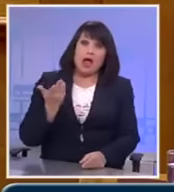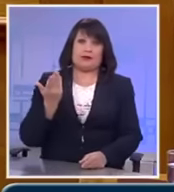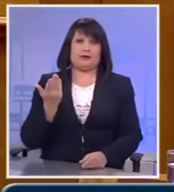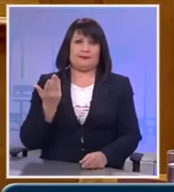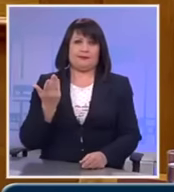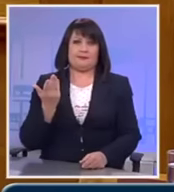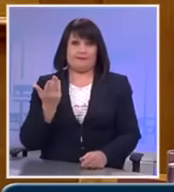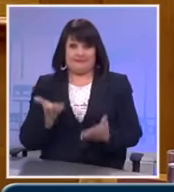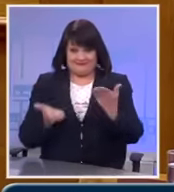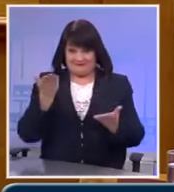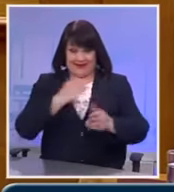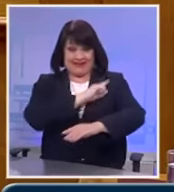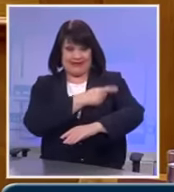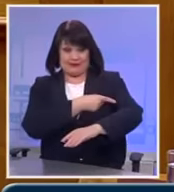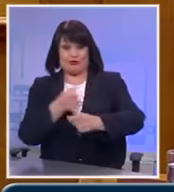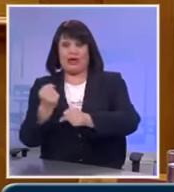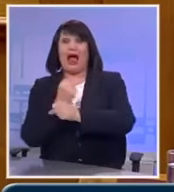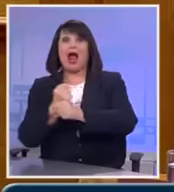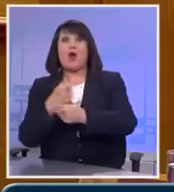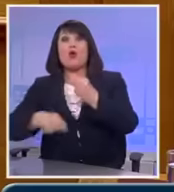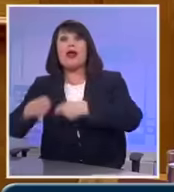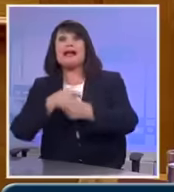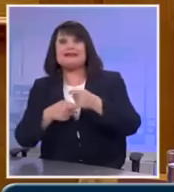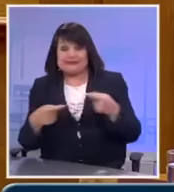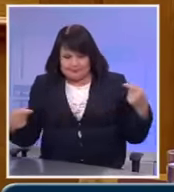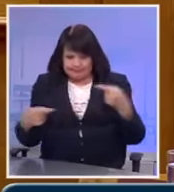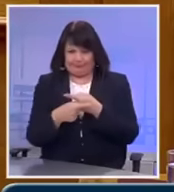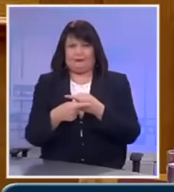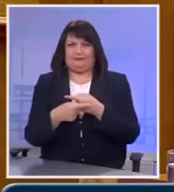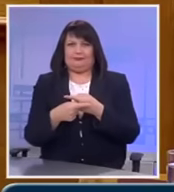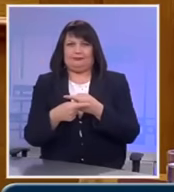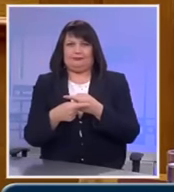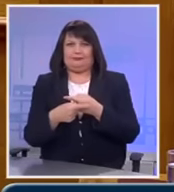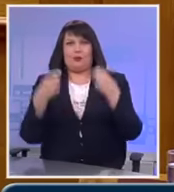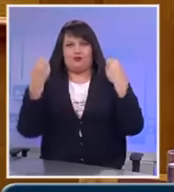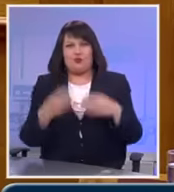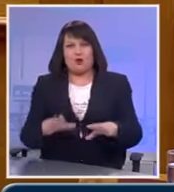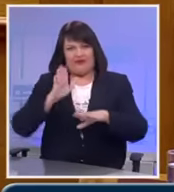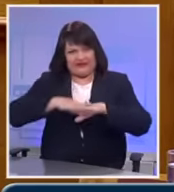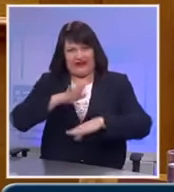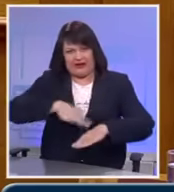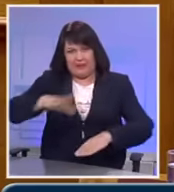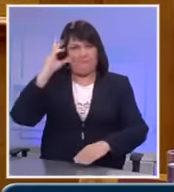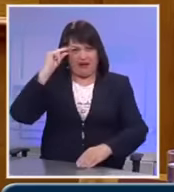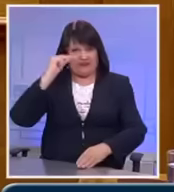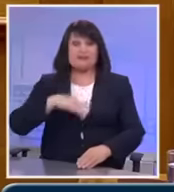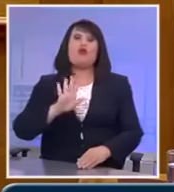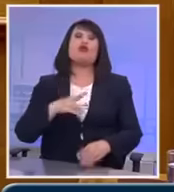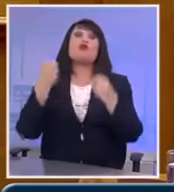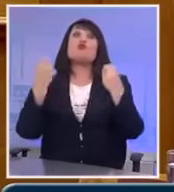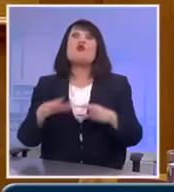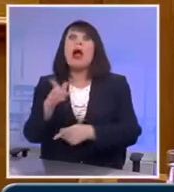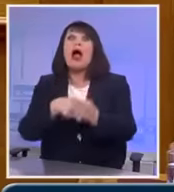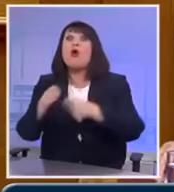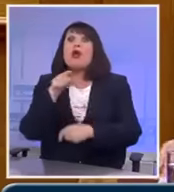αναντιστοιχία δεξιοτήτων και αγοράς αυτό δεν οφείλεται στην κακή κατάσταση του πανεπιστημίου οφείλεται στην κακή κατάσταση